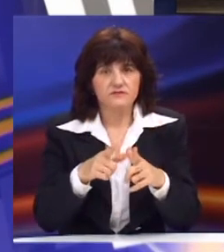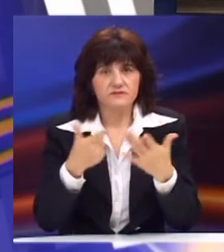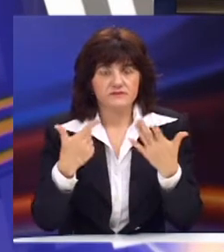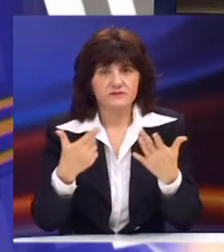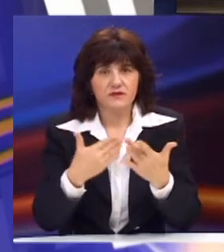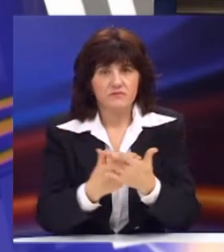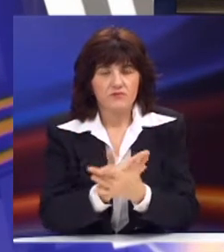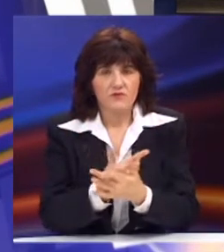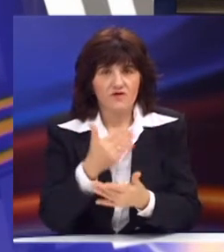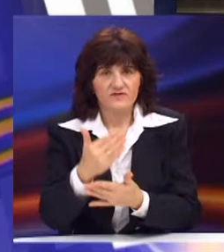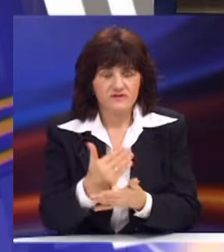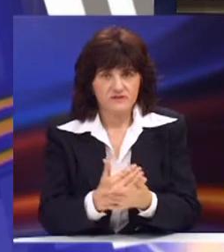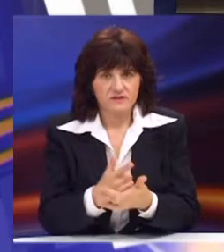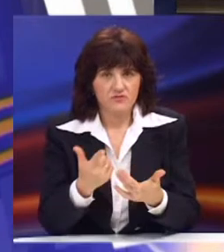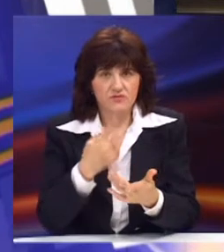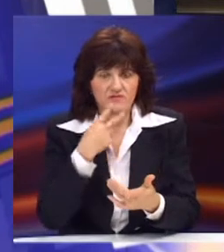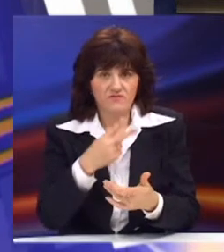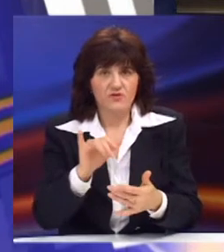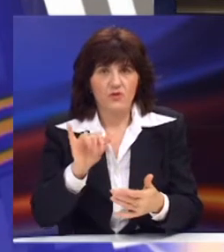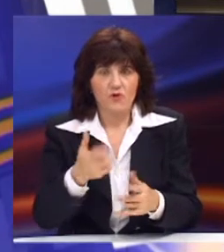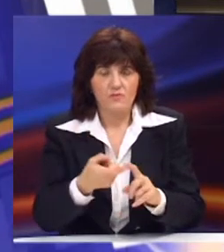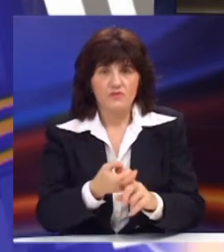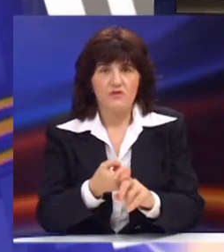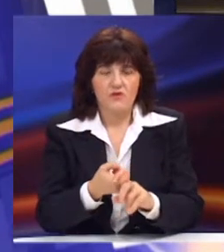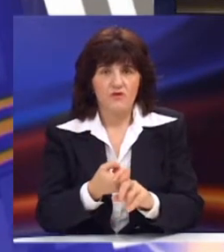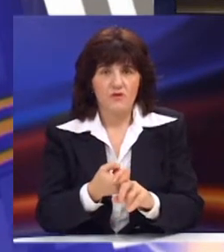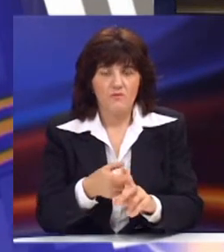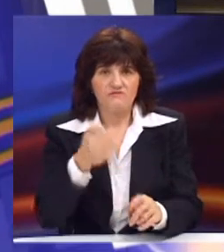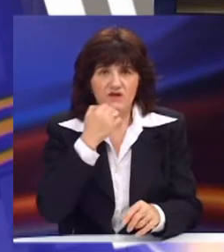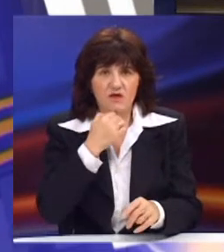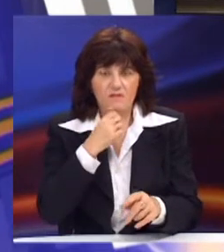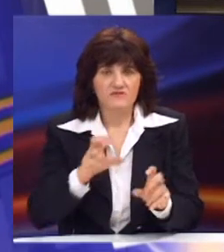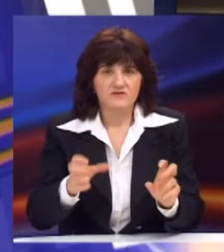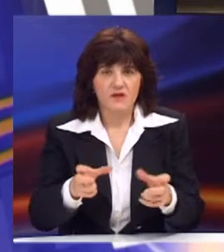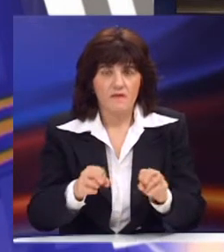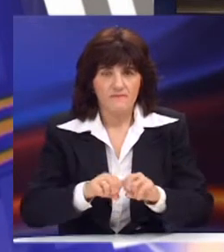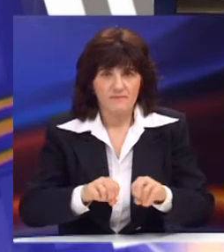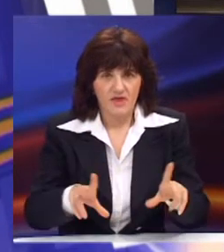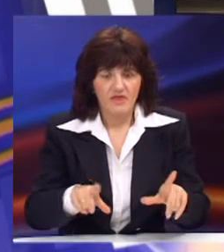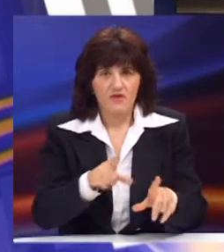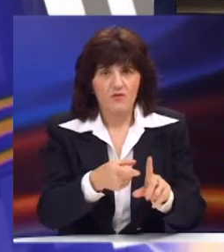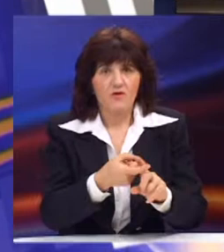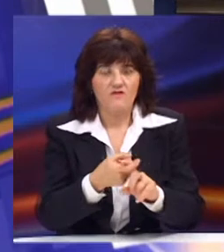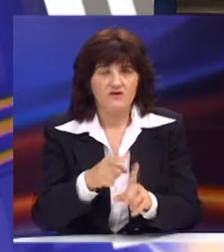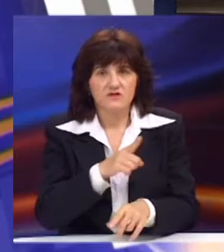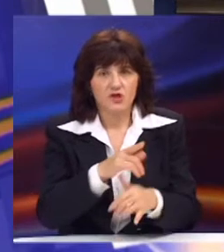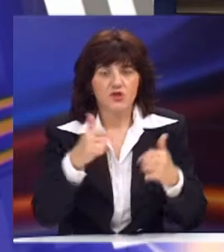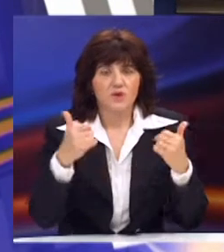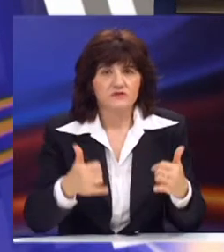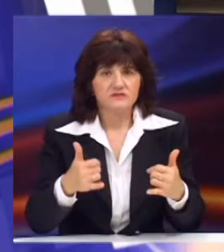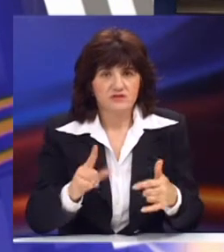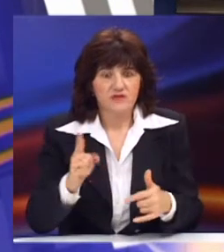svetlu donošenja seta novih medijskih zakona koji predviđaju ponovnu obaveznu privatizaciju medija, a bazirani su